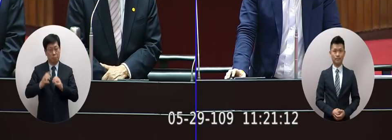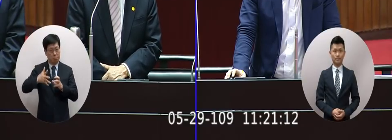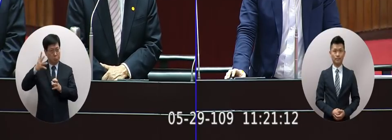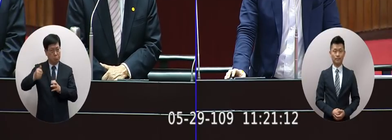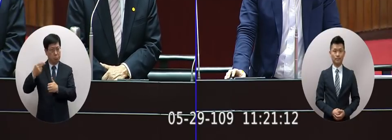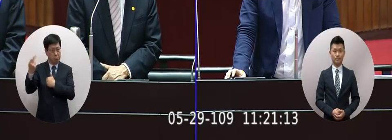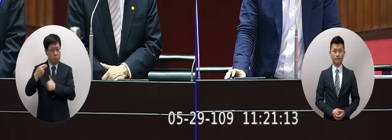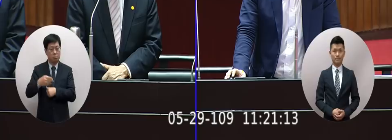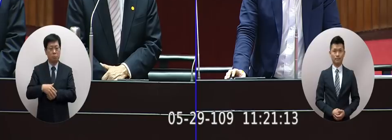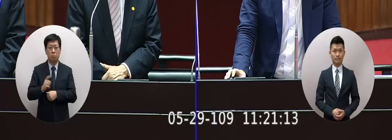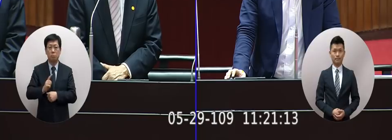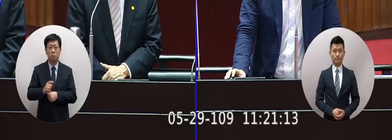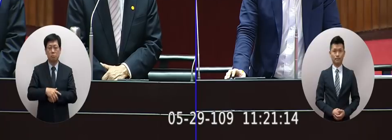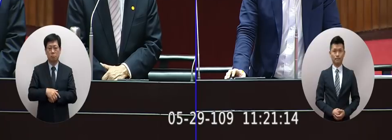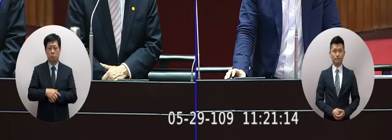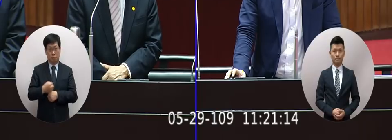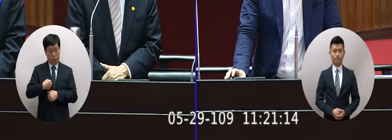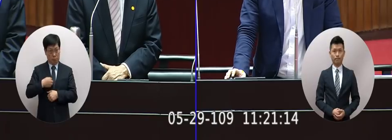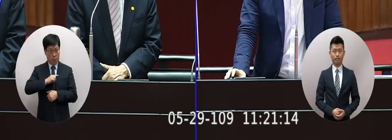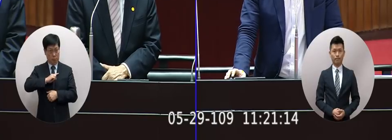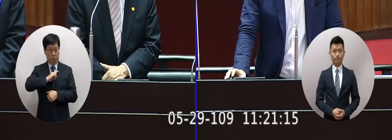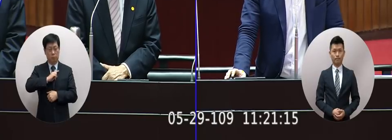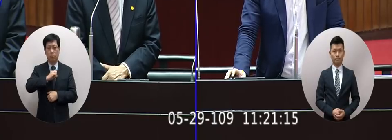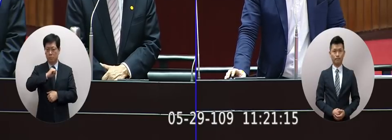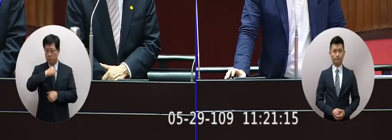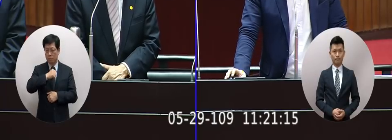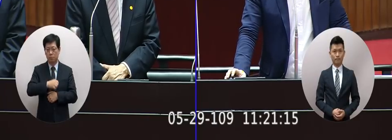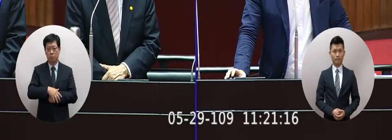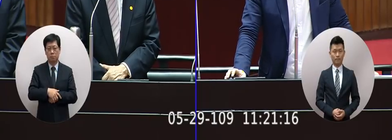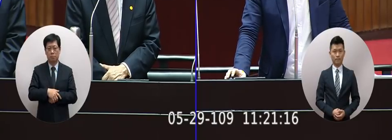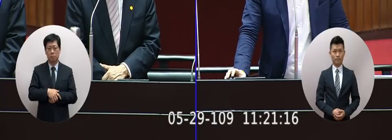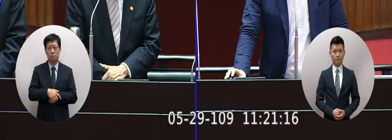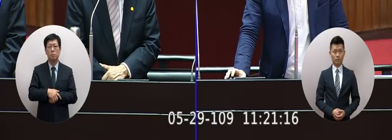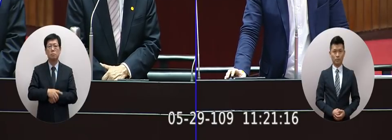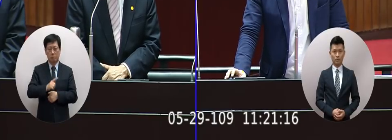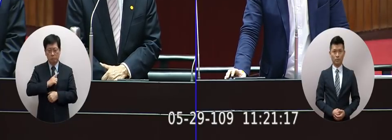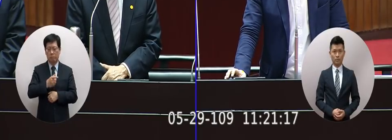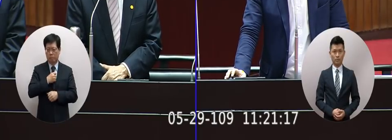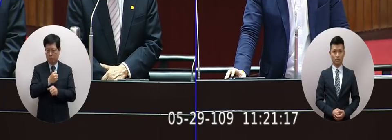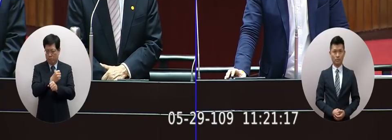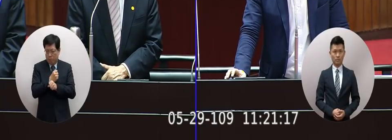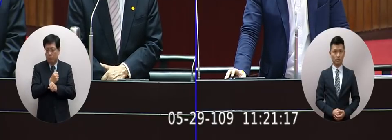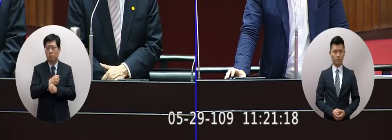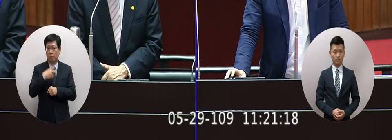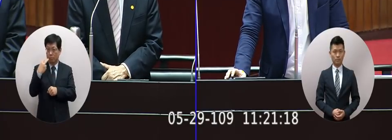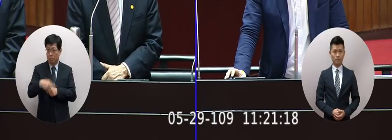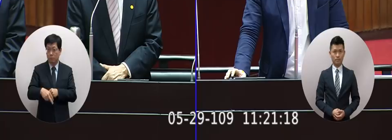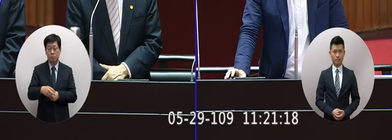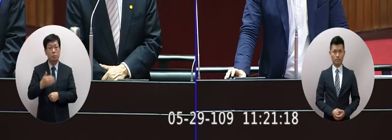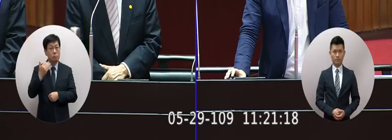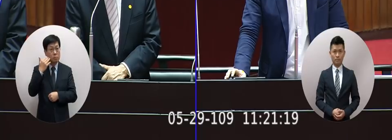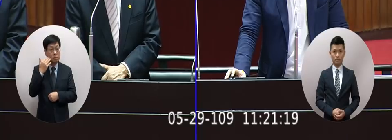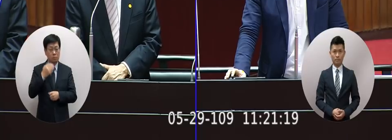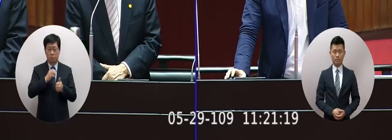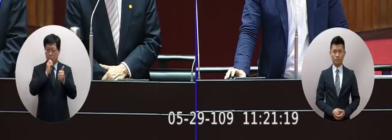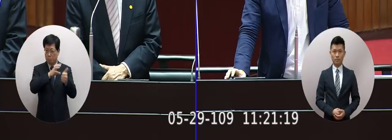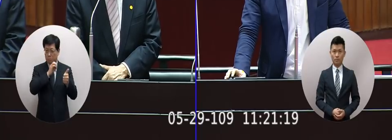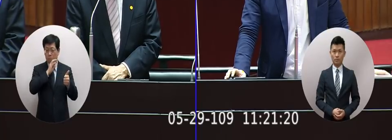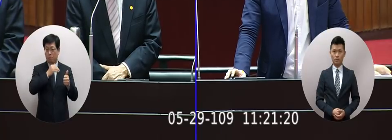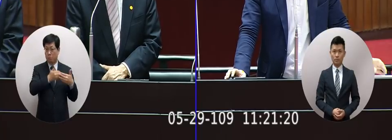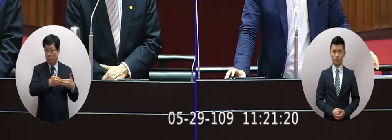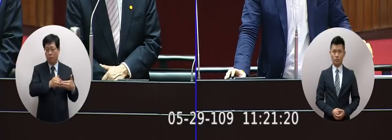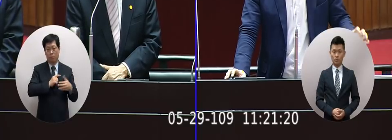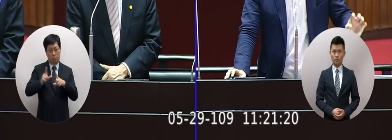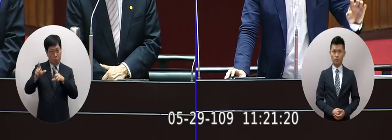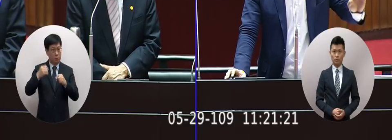指示就是咱爱不但是密切注意，啊来呼吁。中国政府要